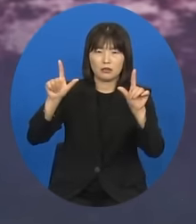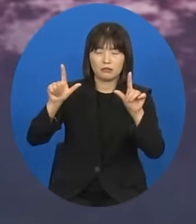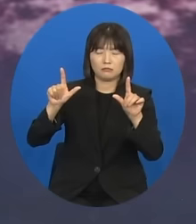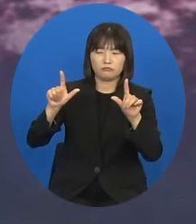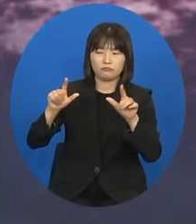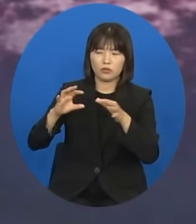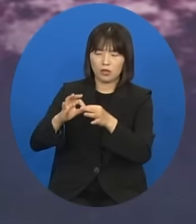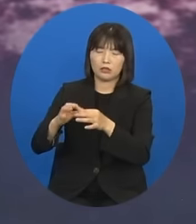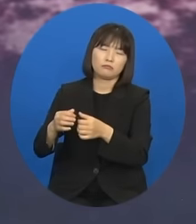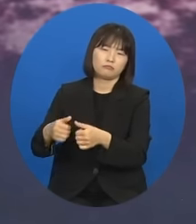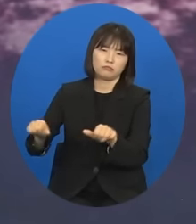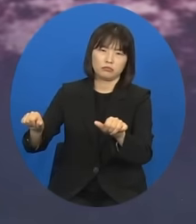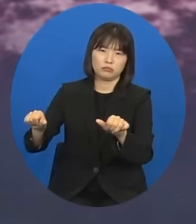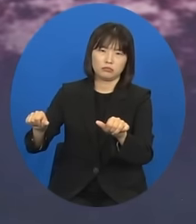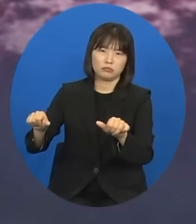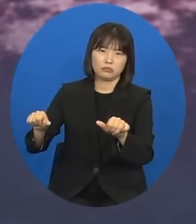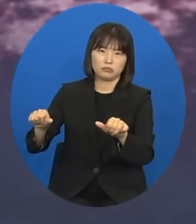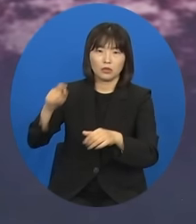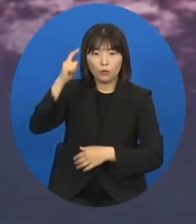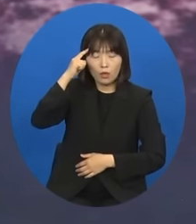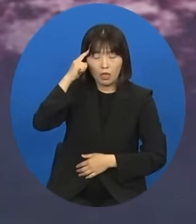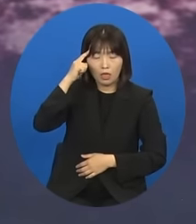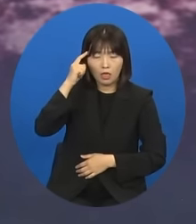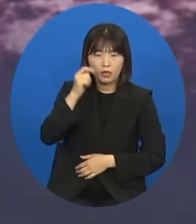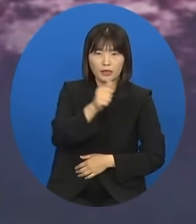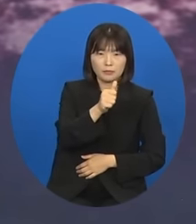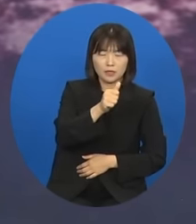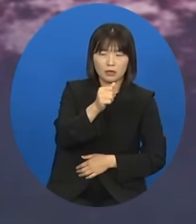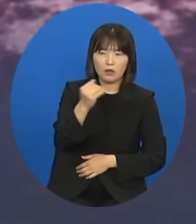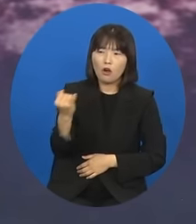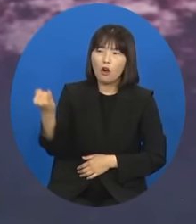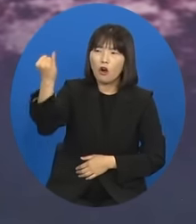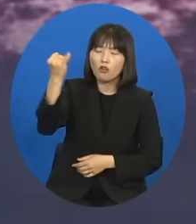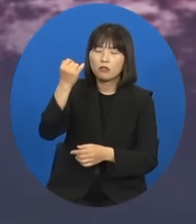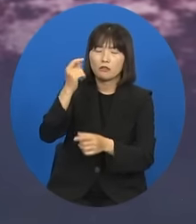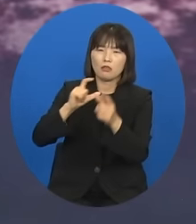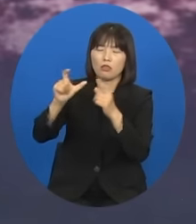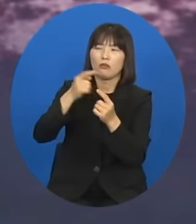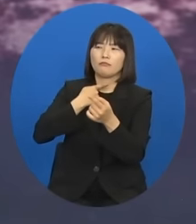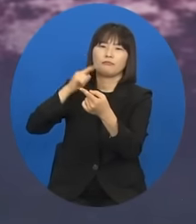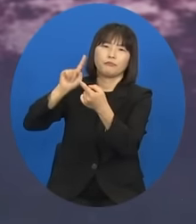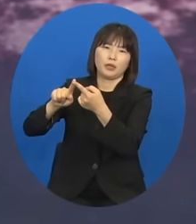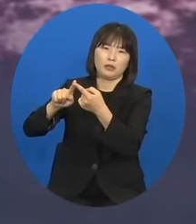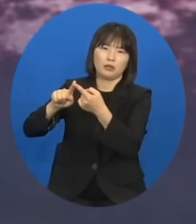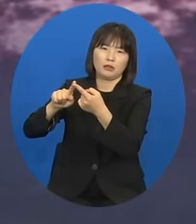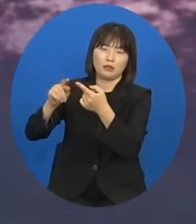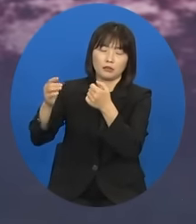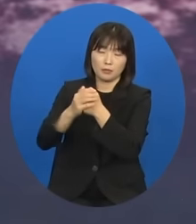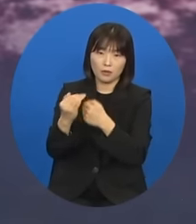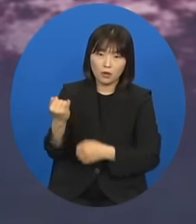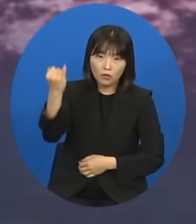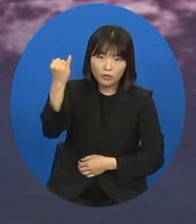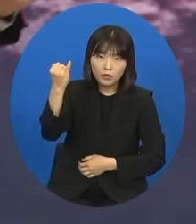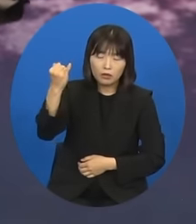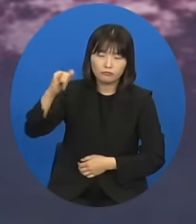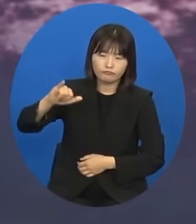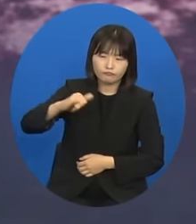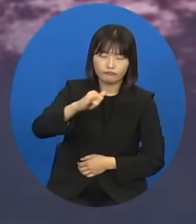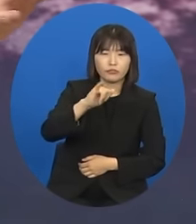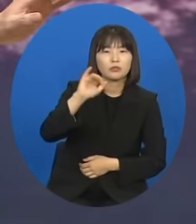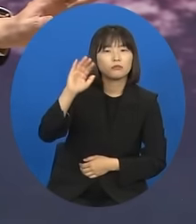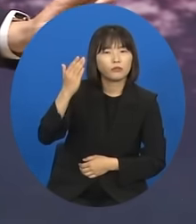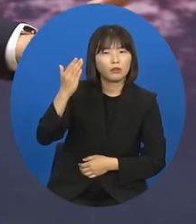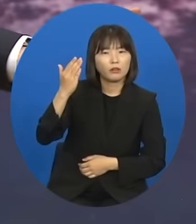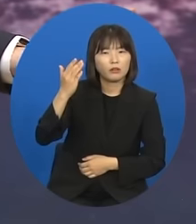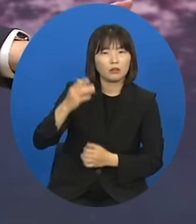남자가 왜 그러냐 언니를 좋아하게 된 거야 그래서 언니와 교제를 하게 돼요 근데 이거를